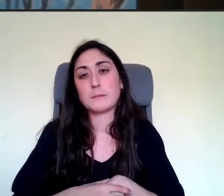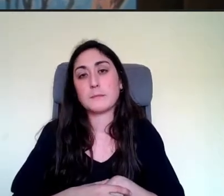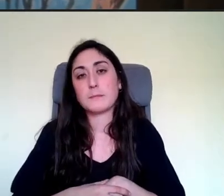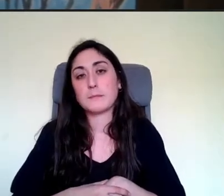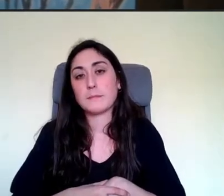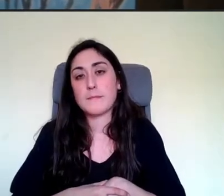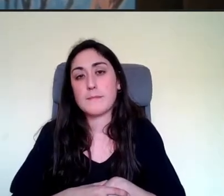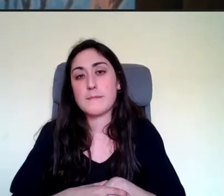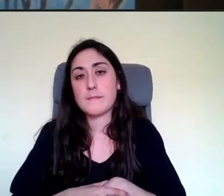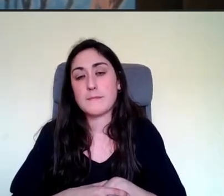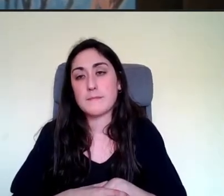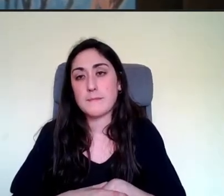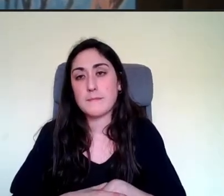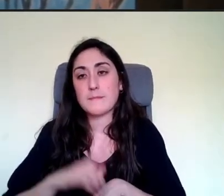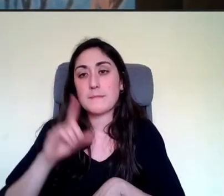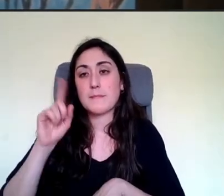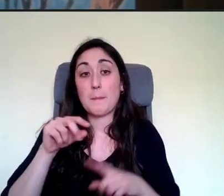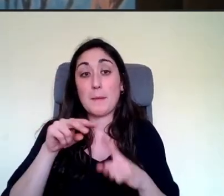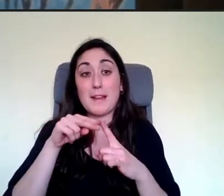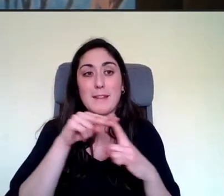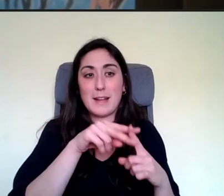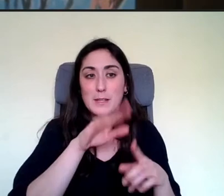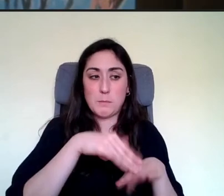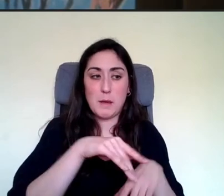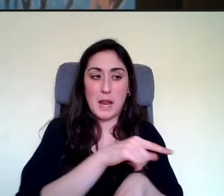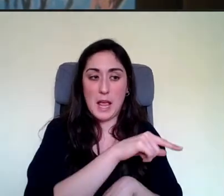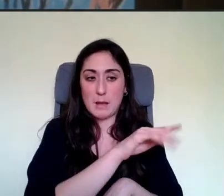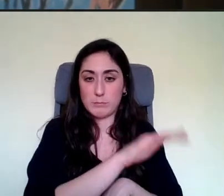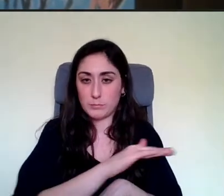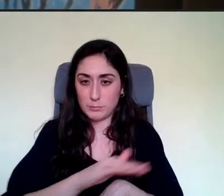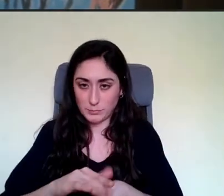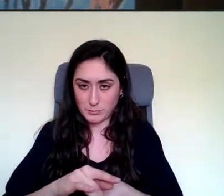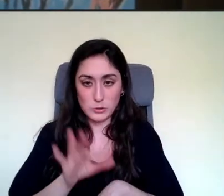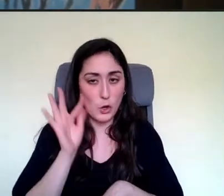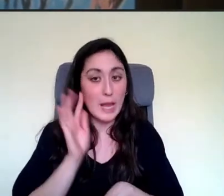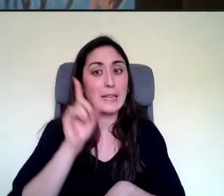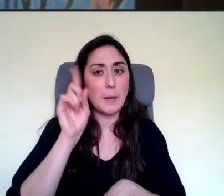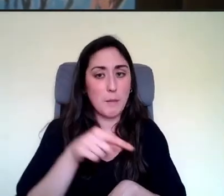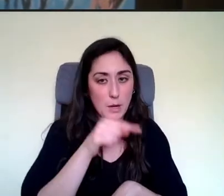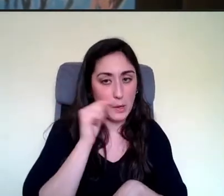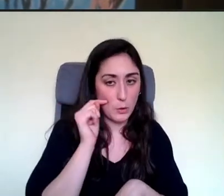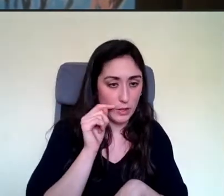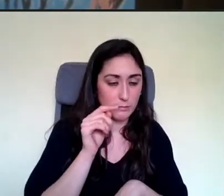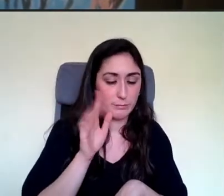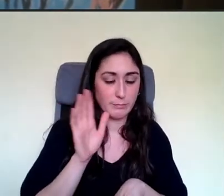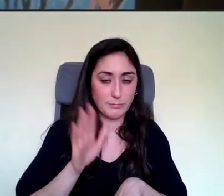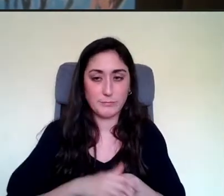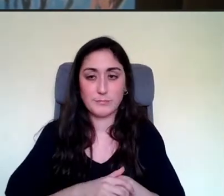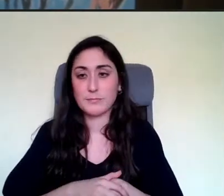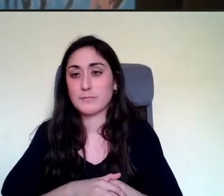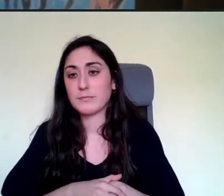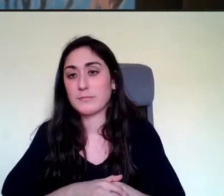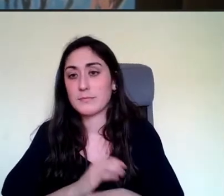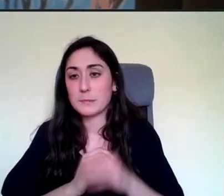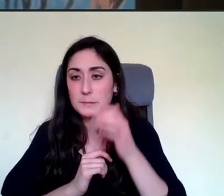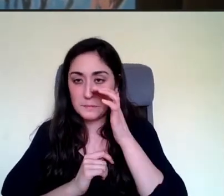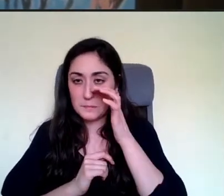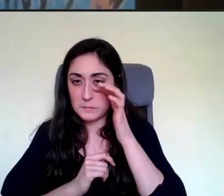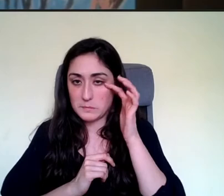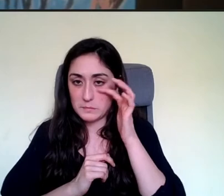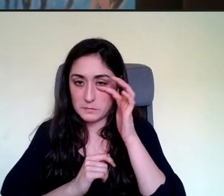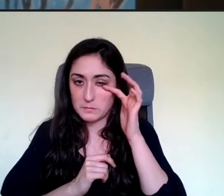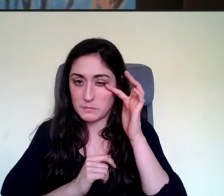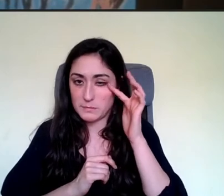també, seguir-les creant, però sobretot a les noies, que fins ara s'ho veien com una cosa molt llunyana. I ha de